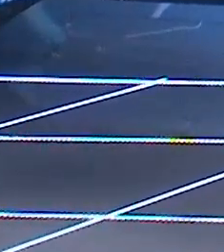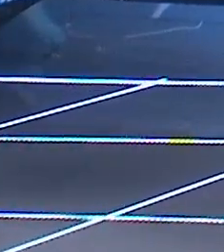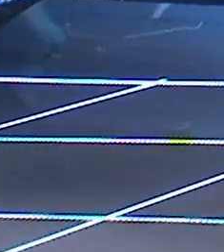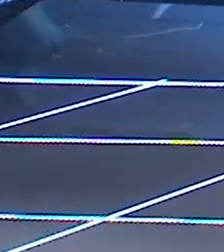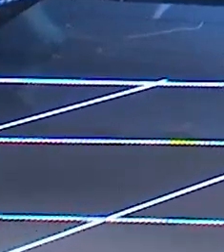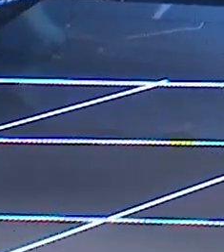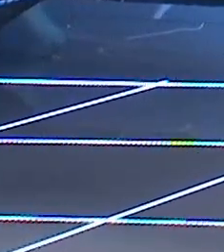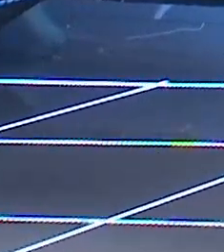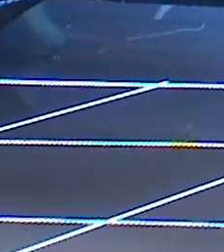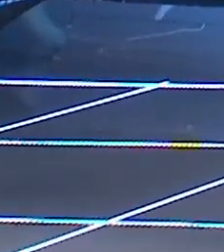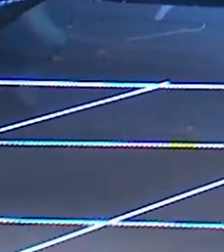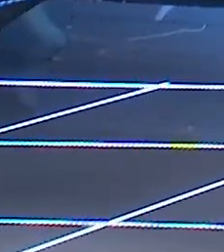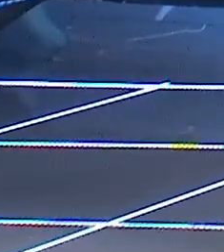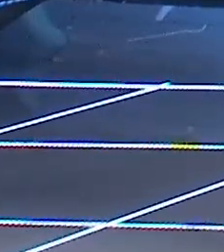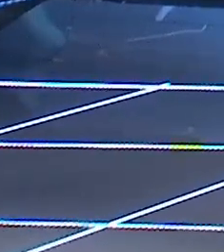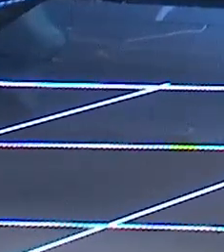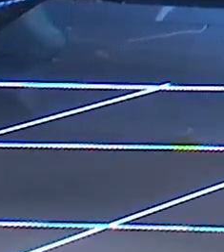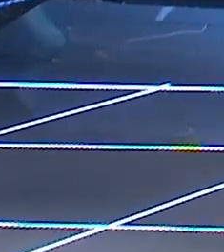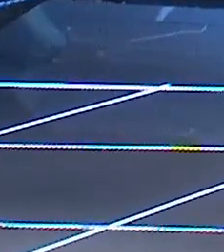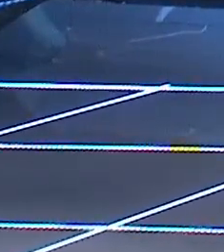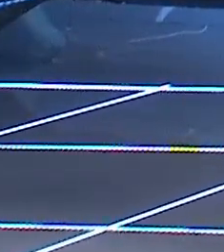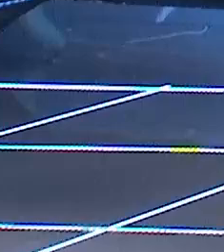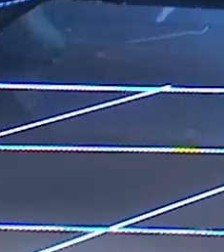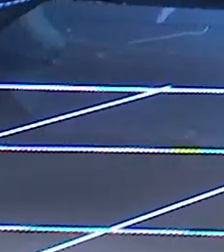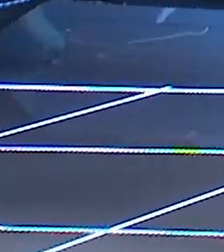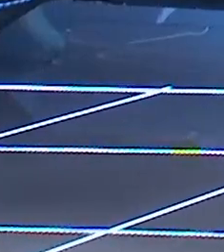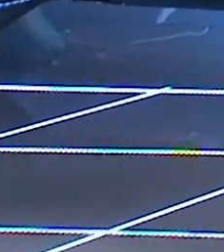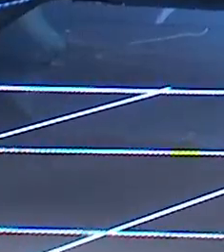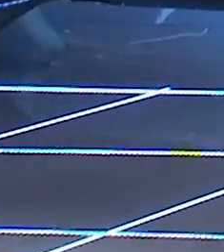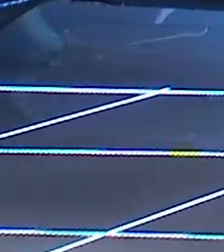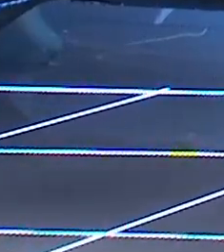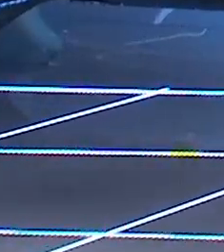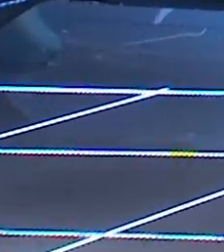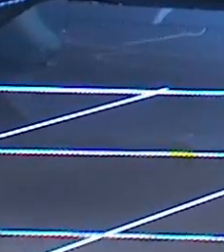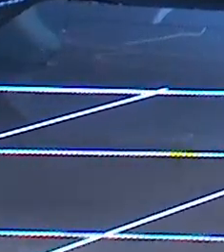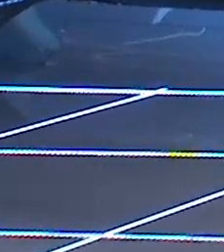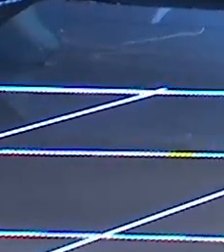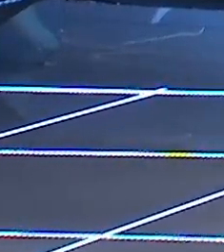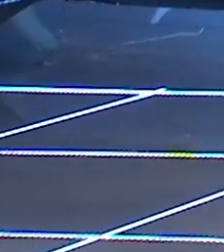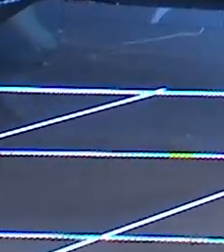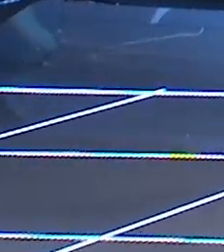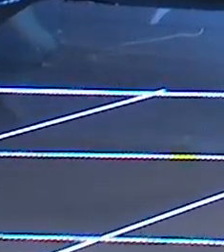мест рабочих создано, расскажет автор проекта «ЖУЗ жил Халык Пенберге» Мадина Исюмбаева.